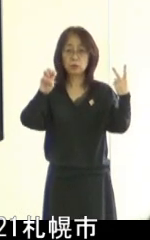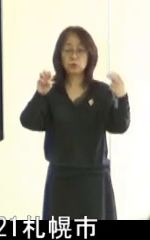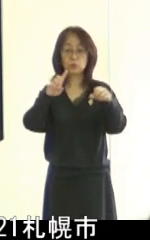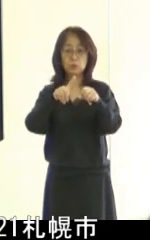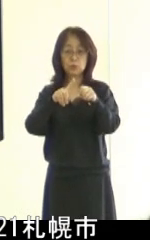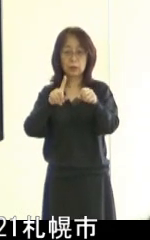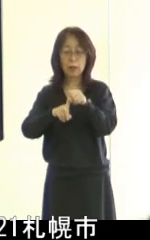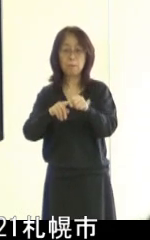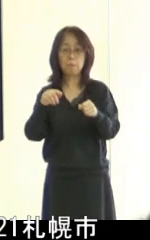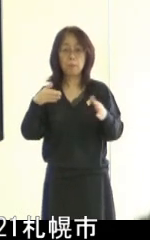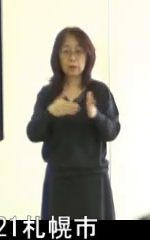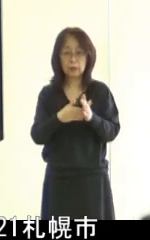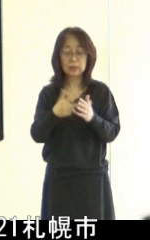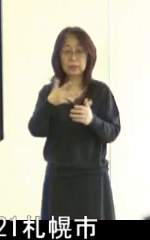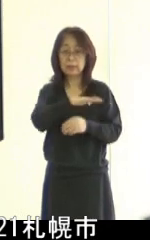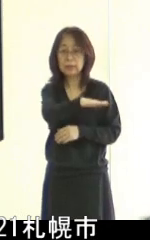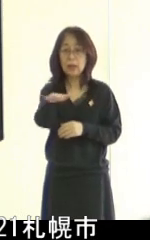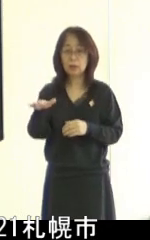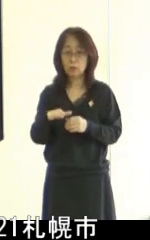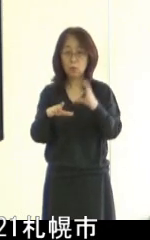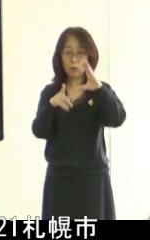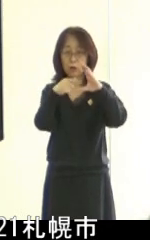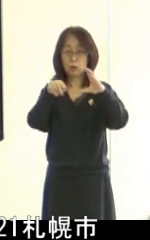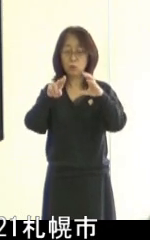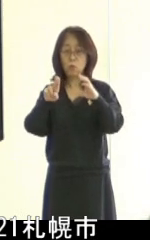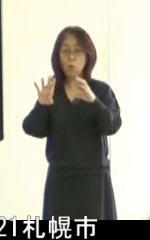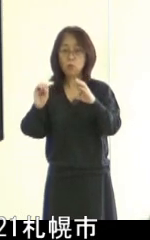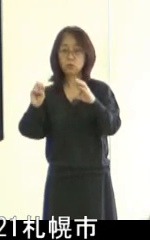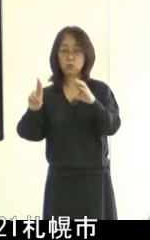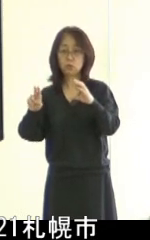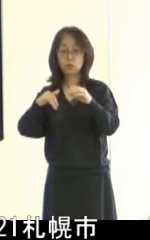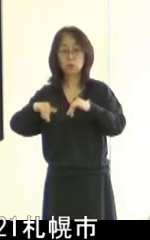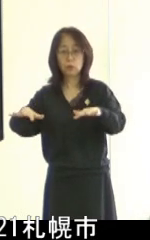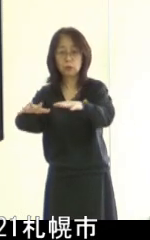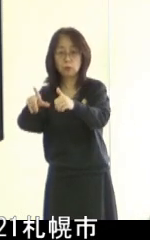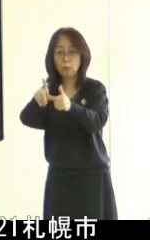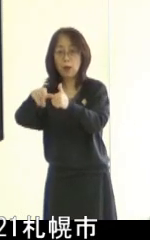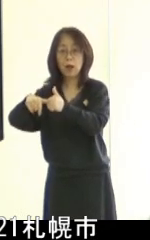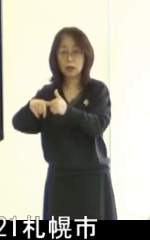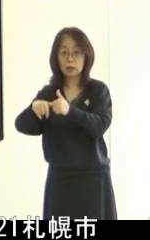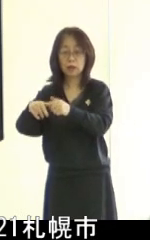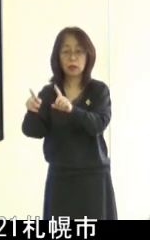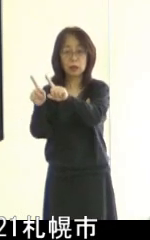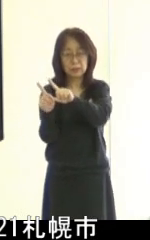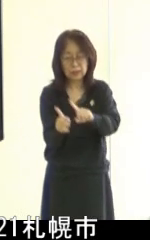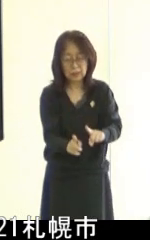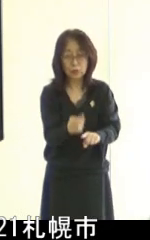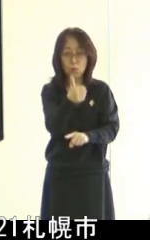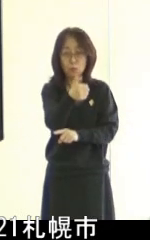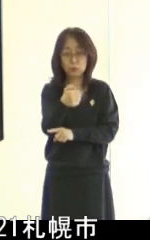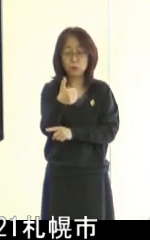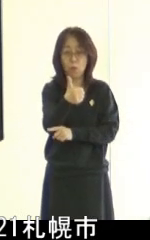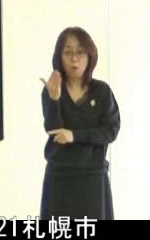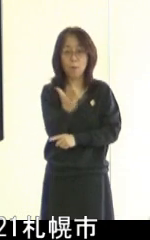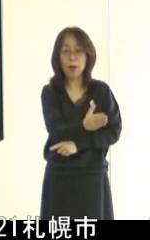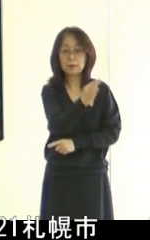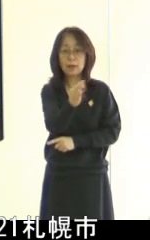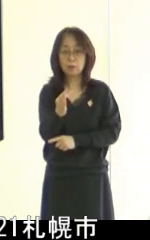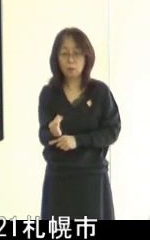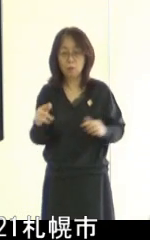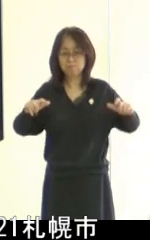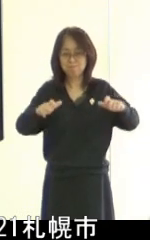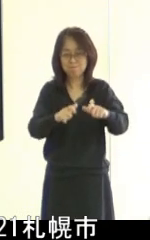される温室効果ガスを2016年比で5515%削減するという目標を掲げて